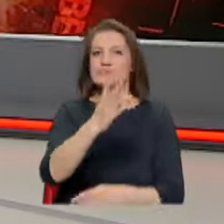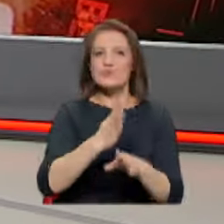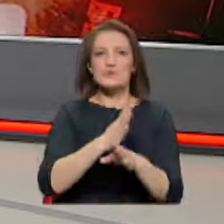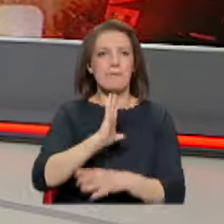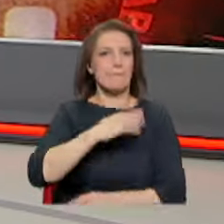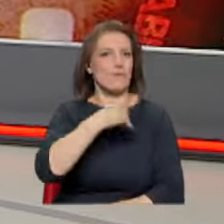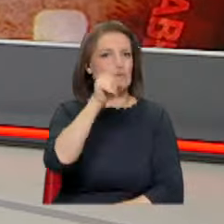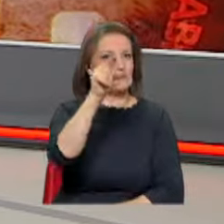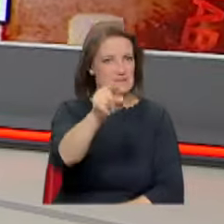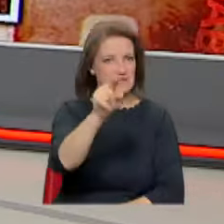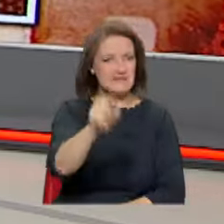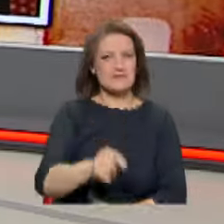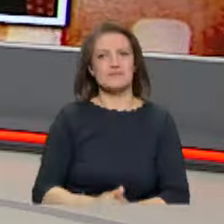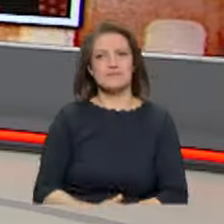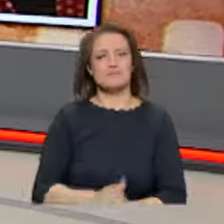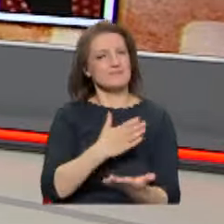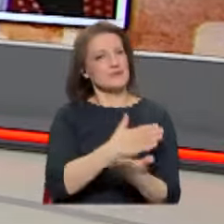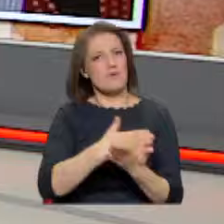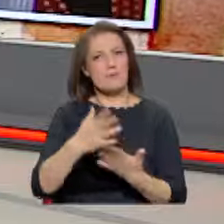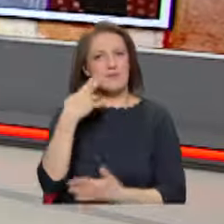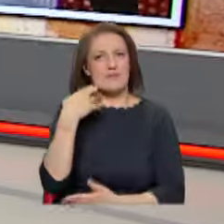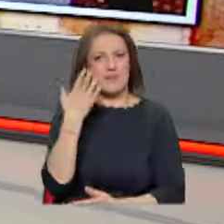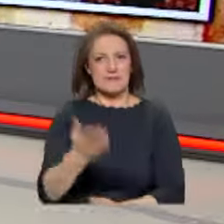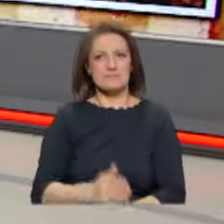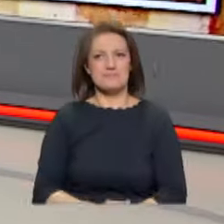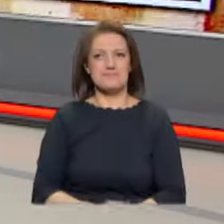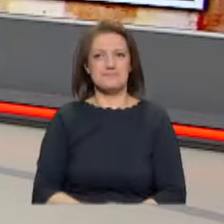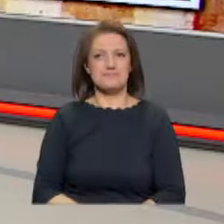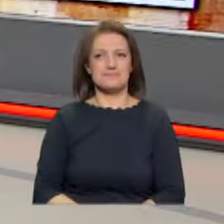sizsiniz. Devam ediyoruz efendim.